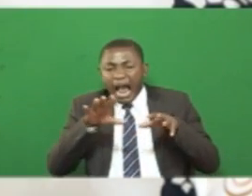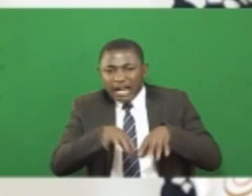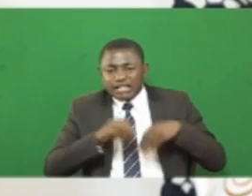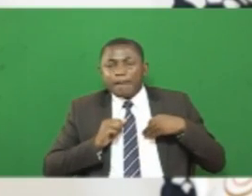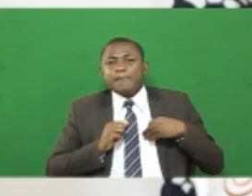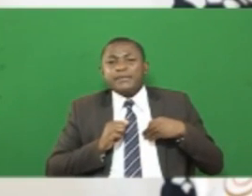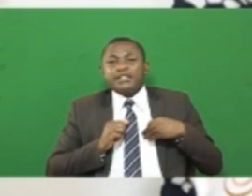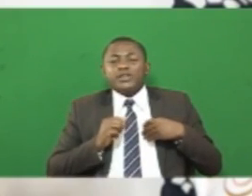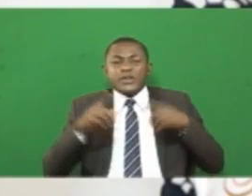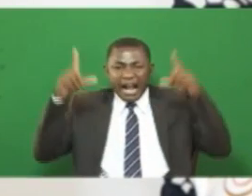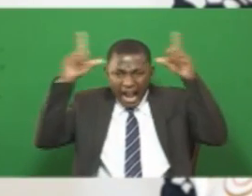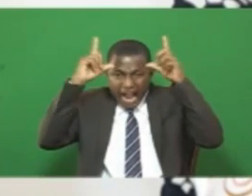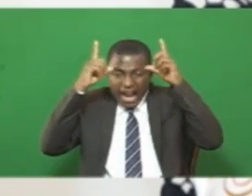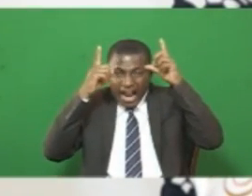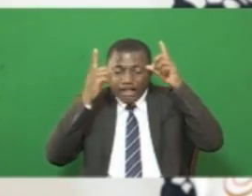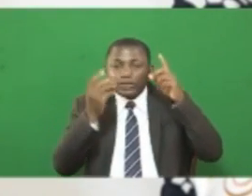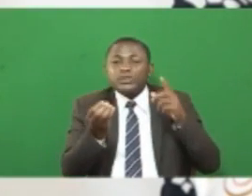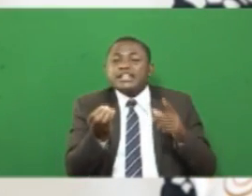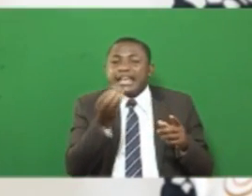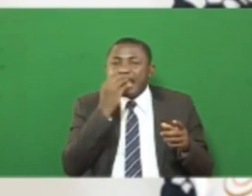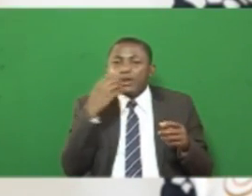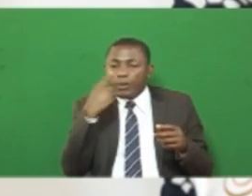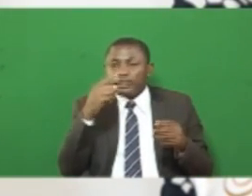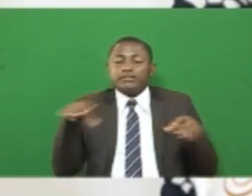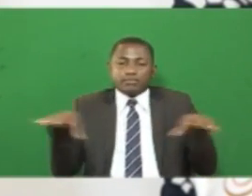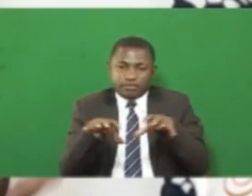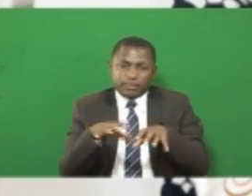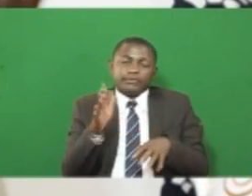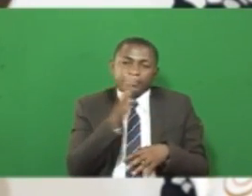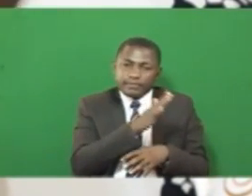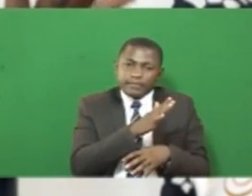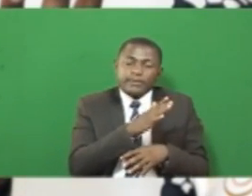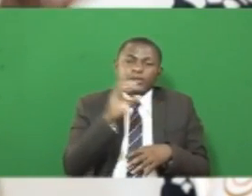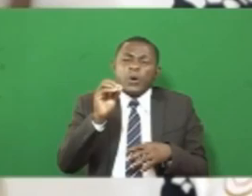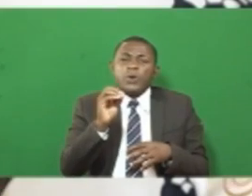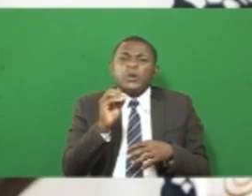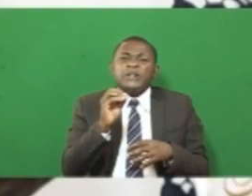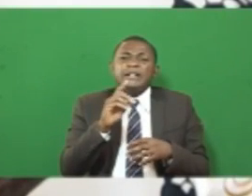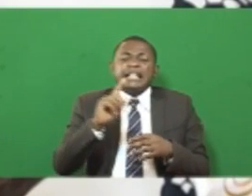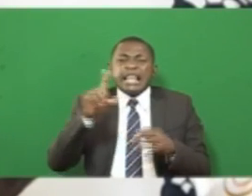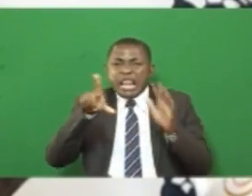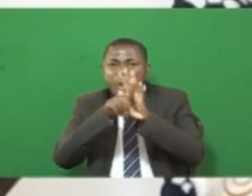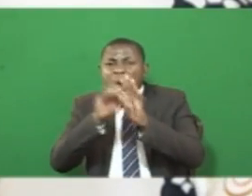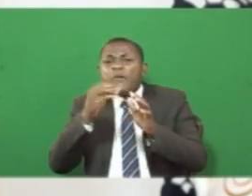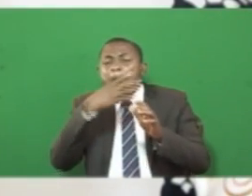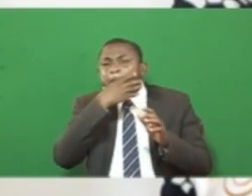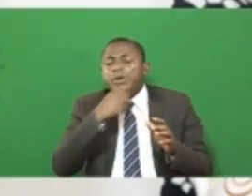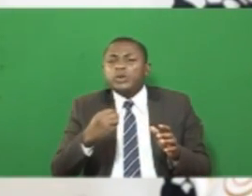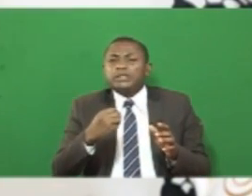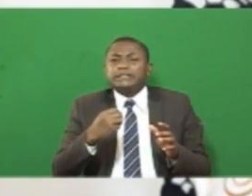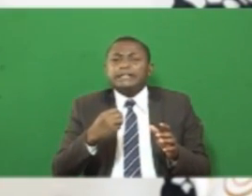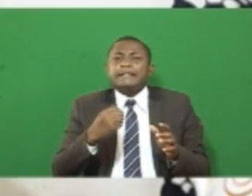anoti murairo ka achireva murairo wa Moses. Alright. Murairo wa Moses anoreve 5 books dzekutanga.